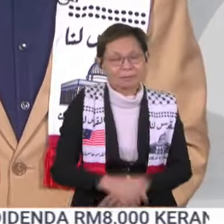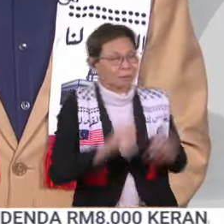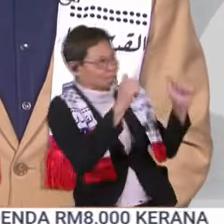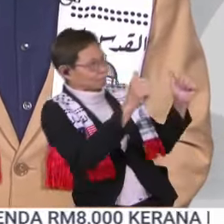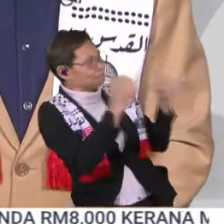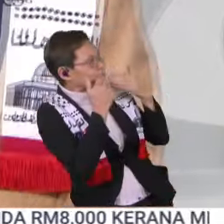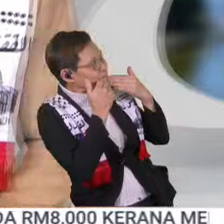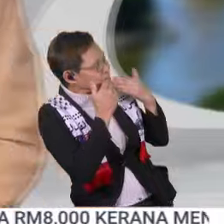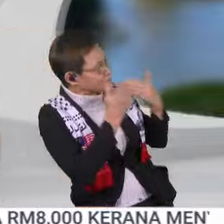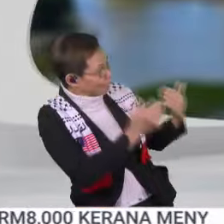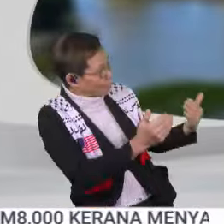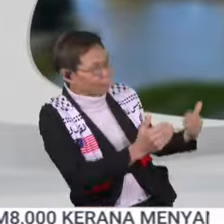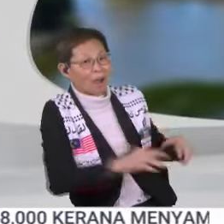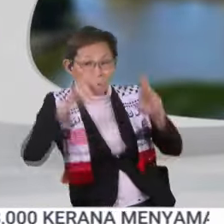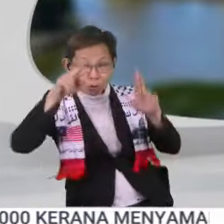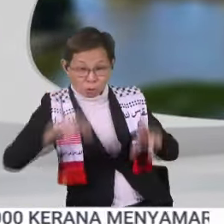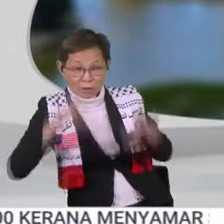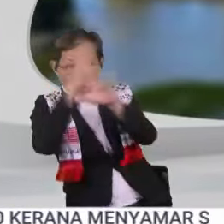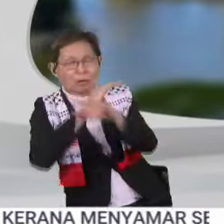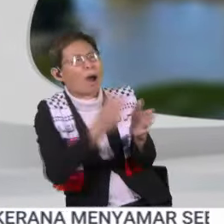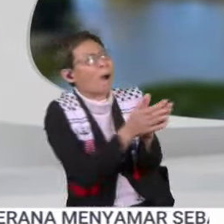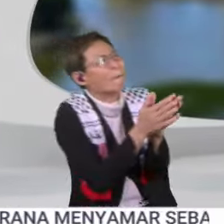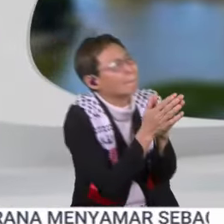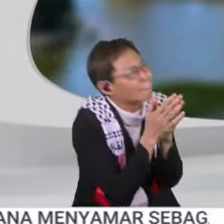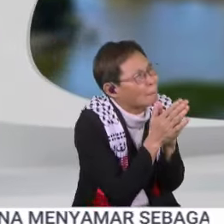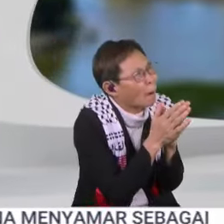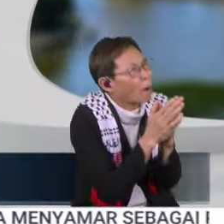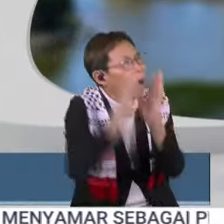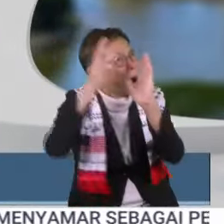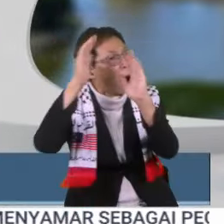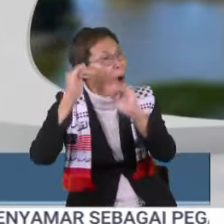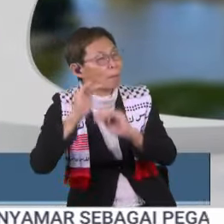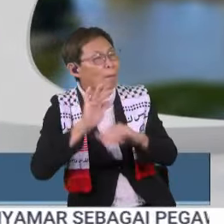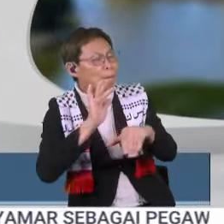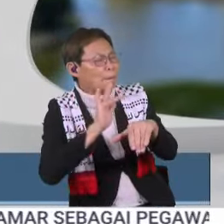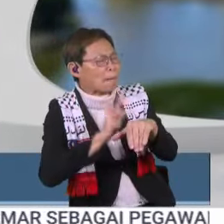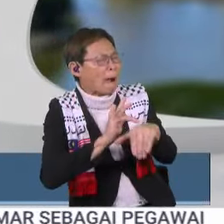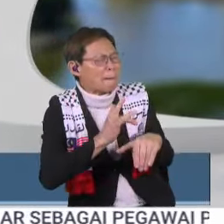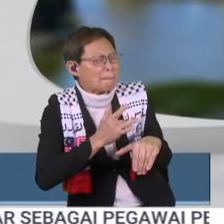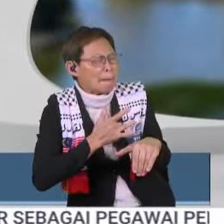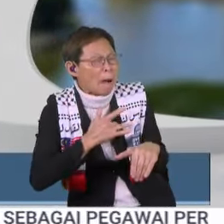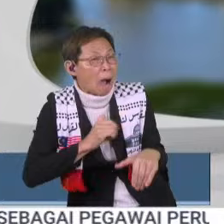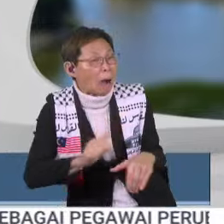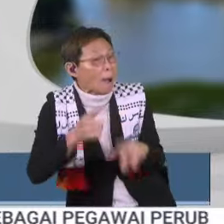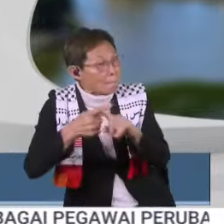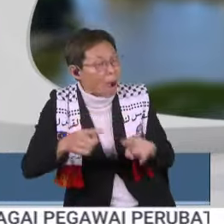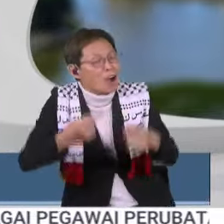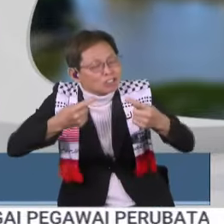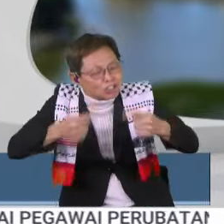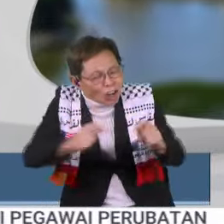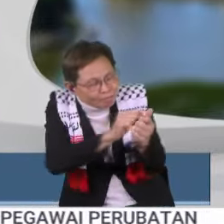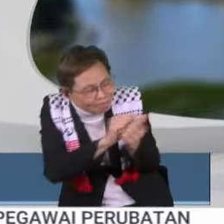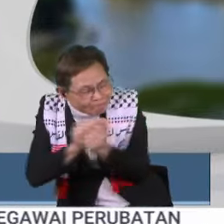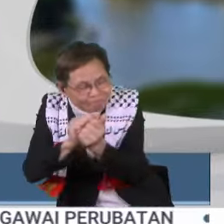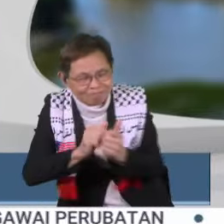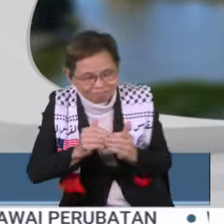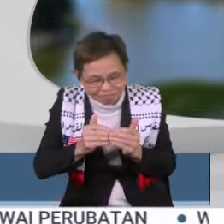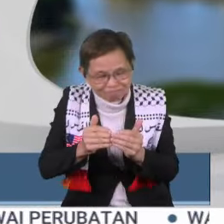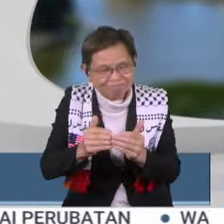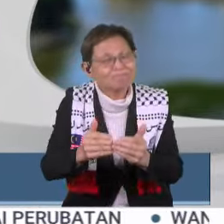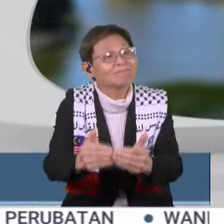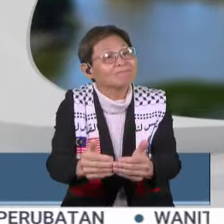Baik, terima kasih, Sahih. Rakyat Sarawak diminta agar tidak menyentuh sensitiviti agama tetapi sebaliknya berusaha bersama bergerak maju